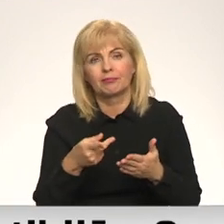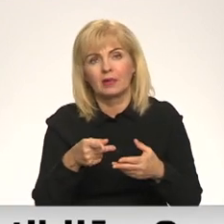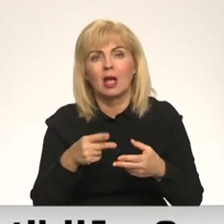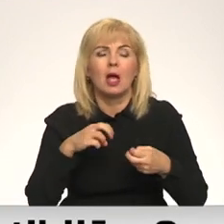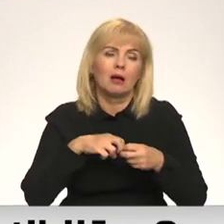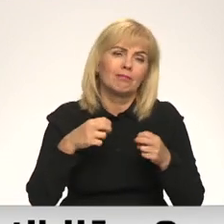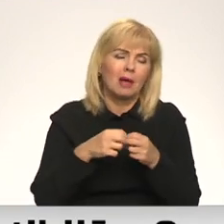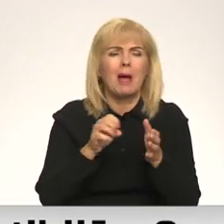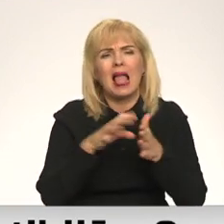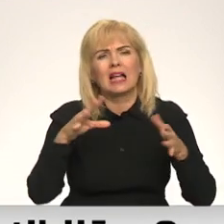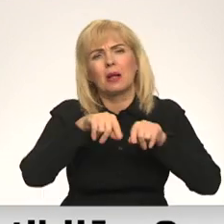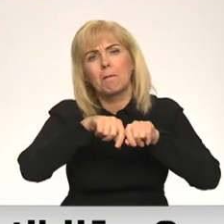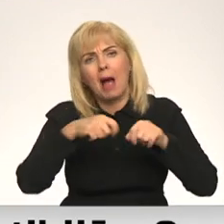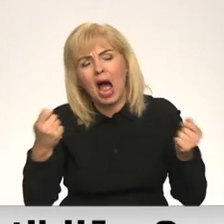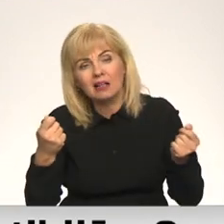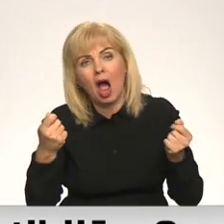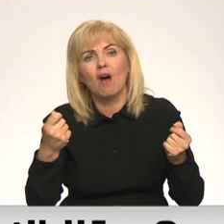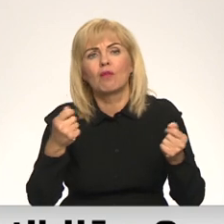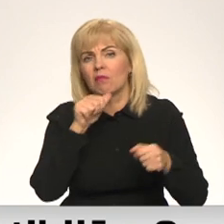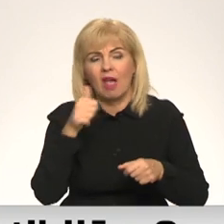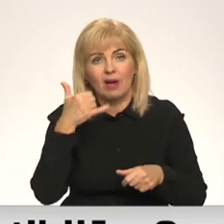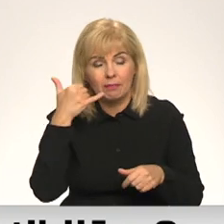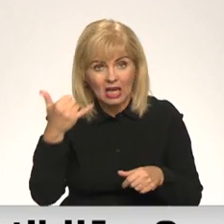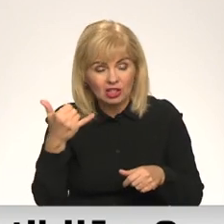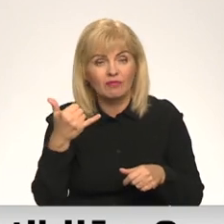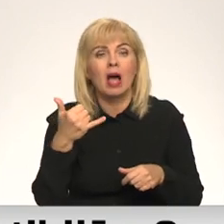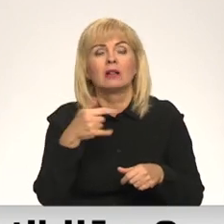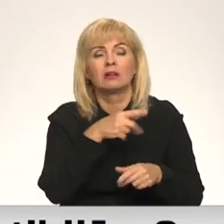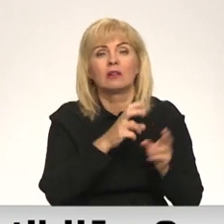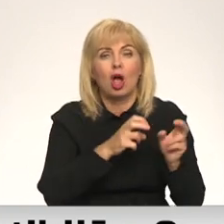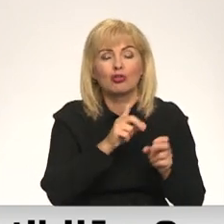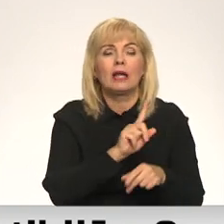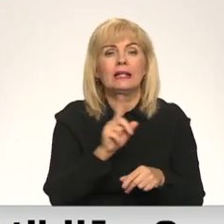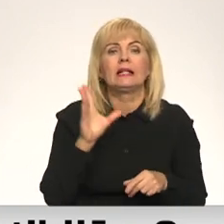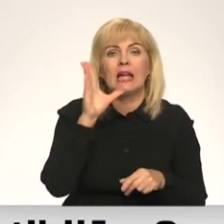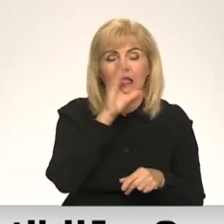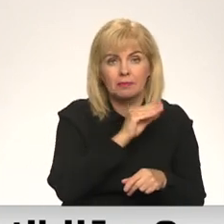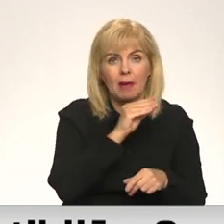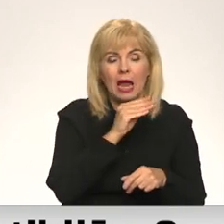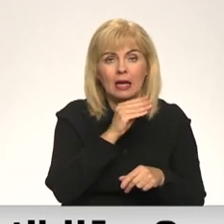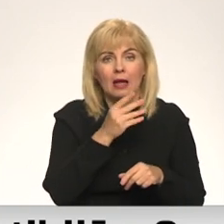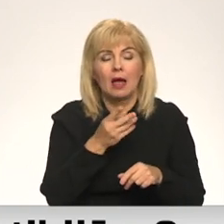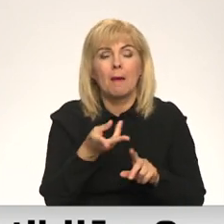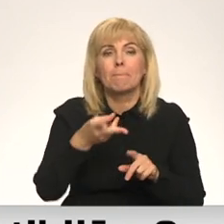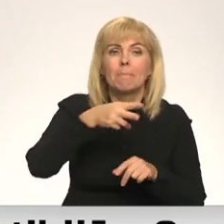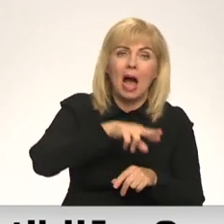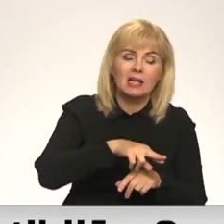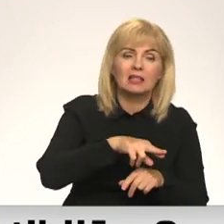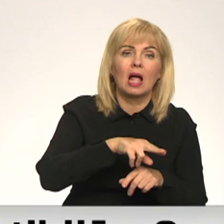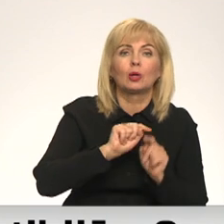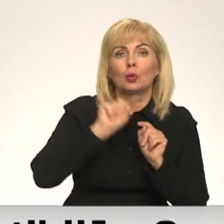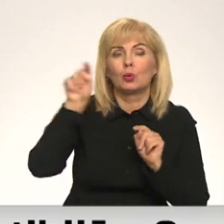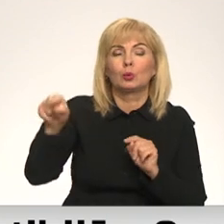šāda te pārāvumi. Un vēl ir iespēja pārslēgties uz Daugavpili,